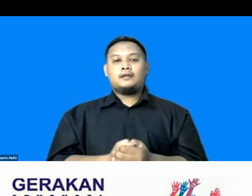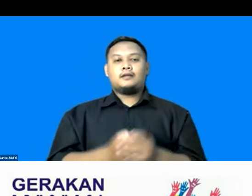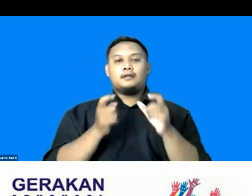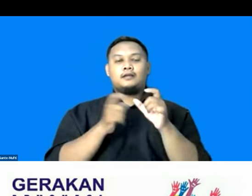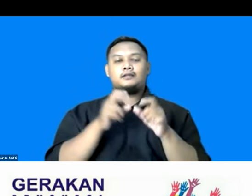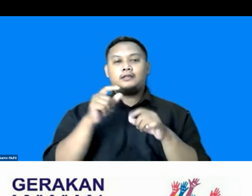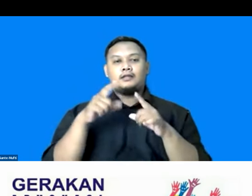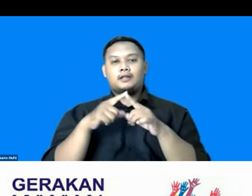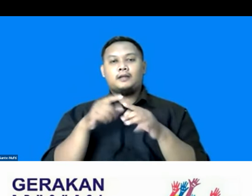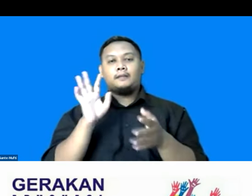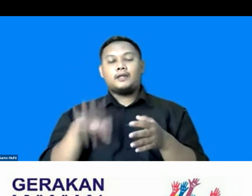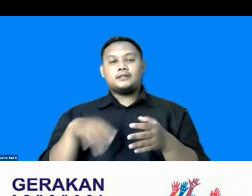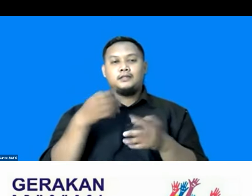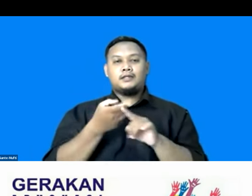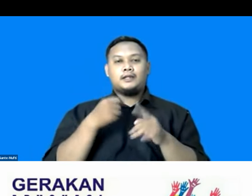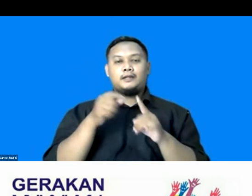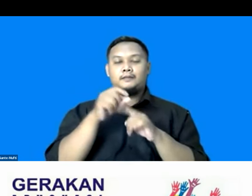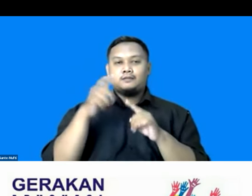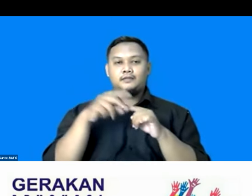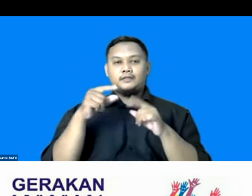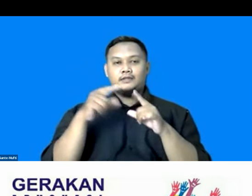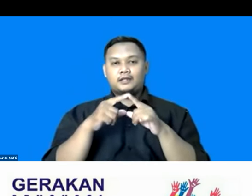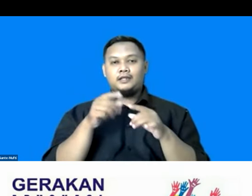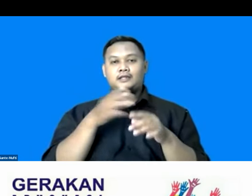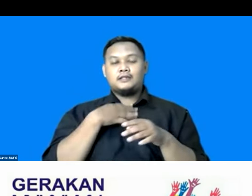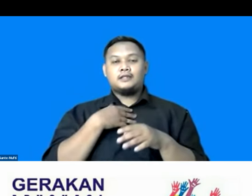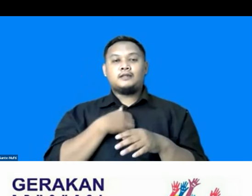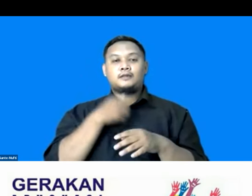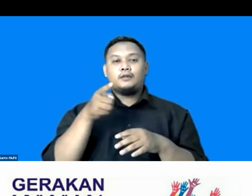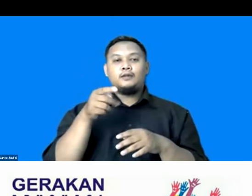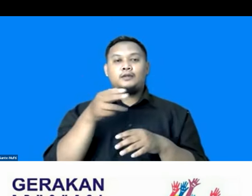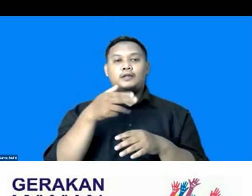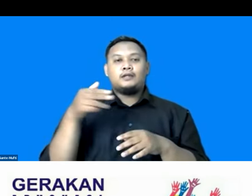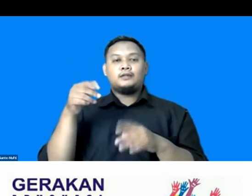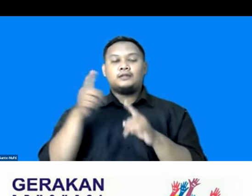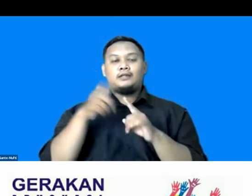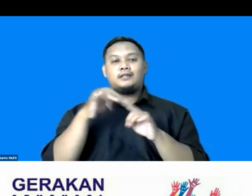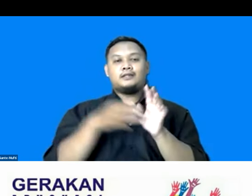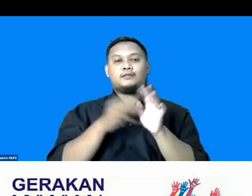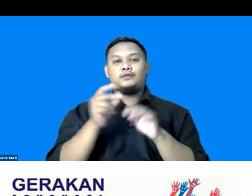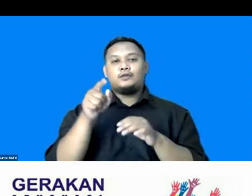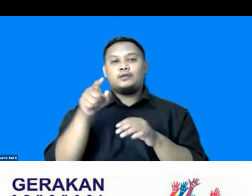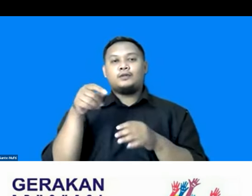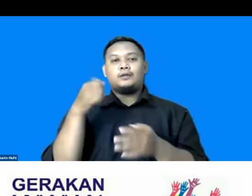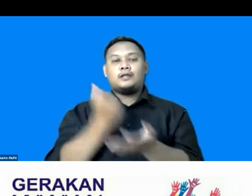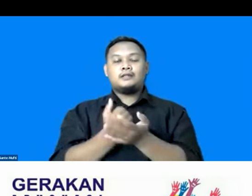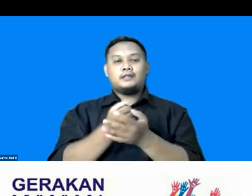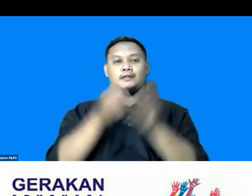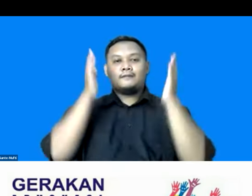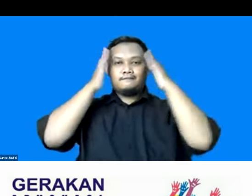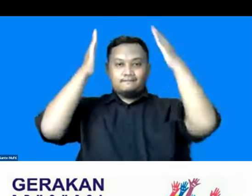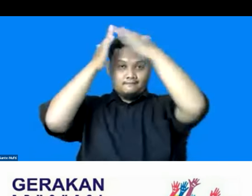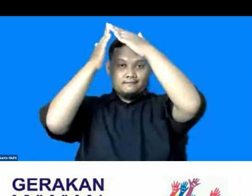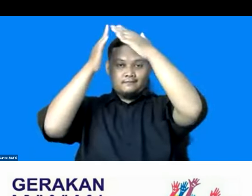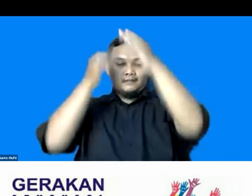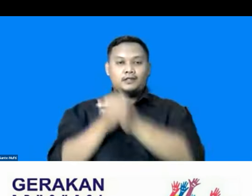yang lahir dari Petra. Dan juga saya puji, ini Indonesia Timur juga, Pak Herson ini ada di Makassar, Bu Berti.